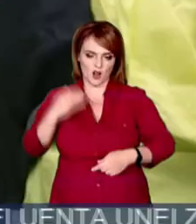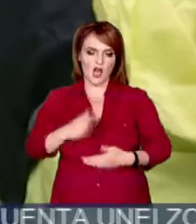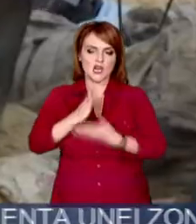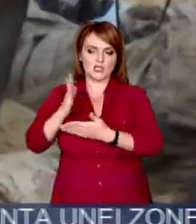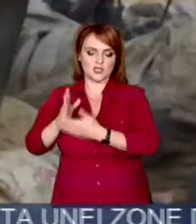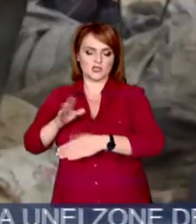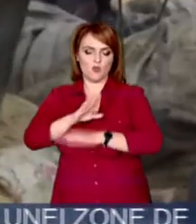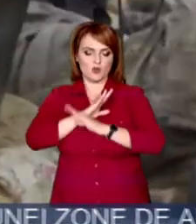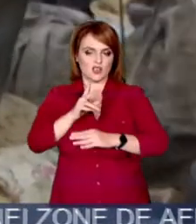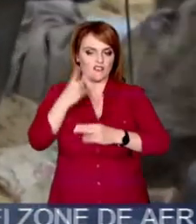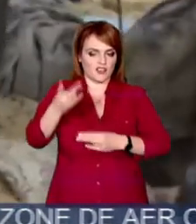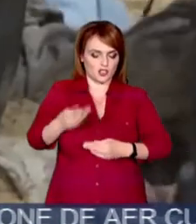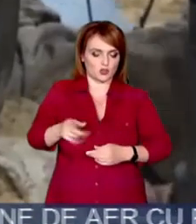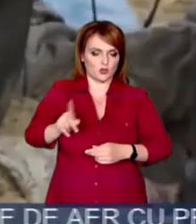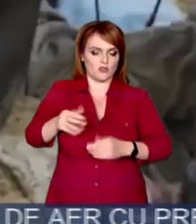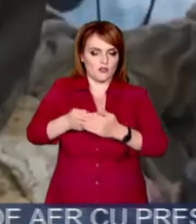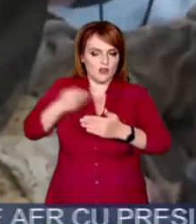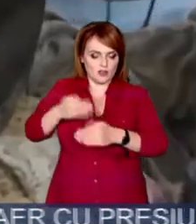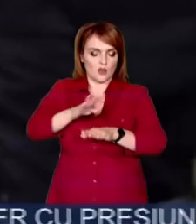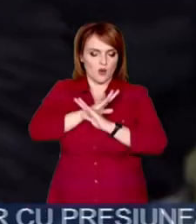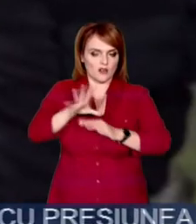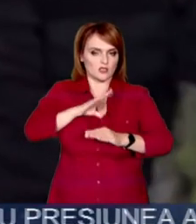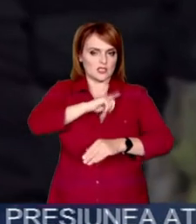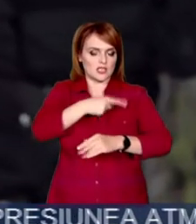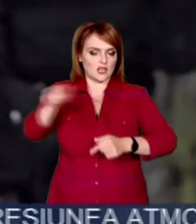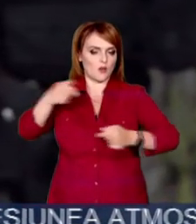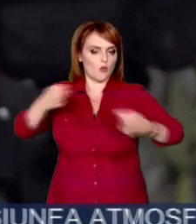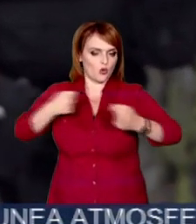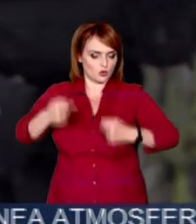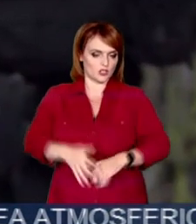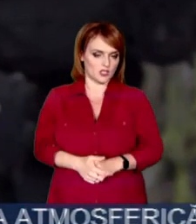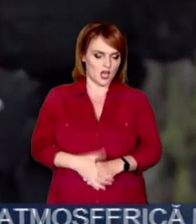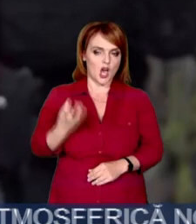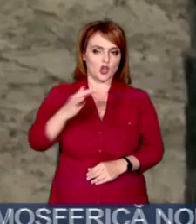violente, a declarat luni guvernatorul regiunii, Oleg Sinegubov.